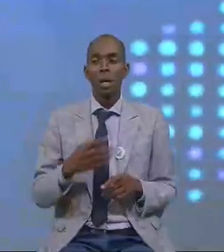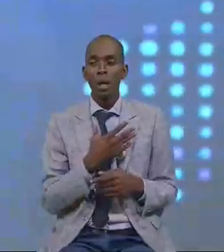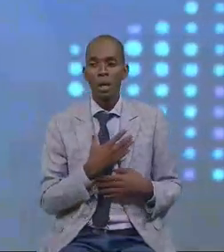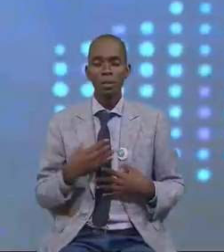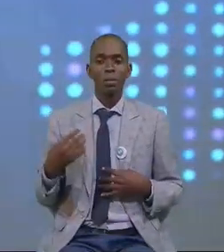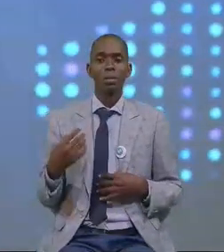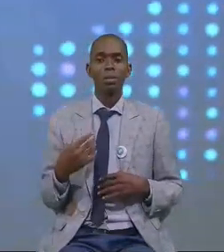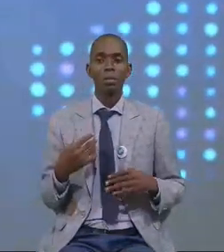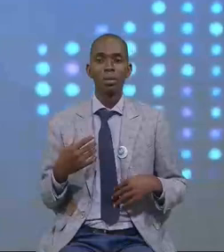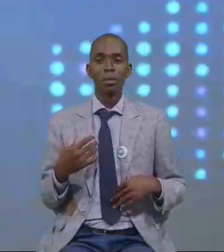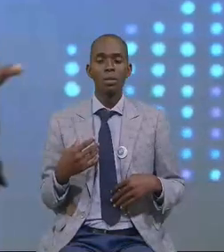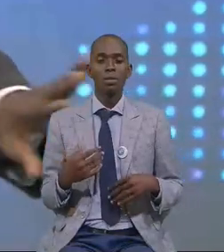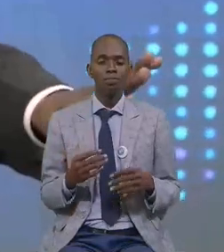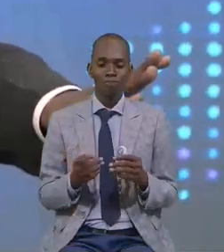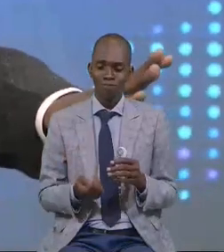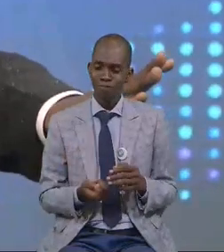et